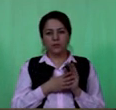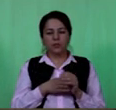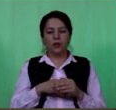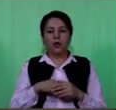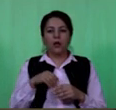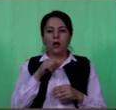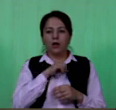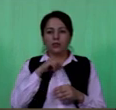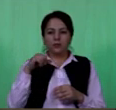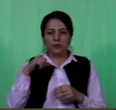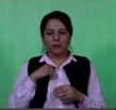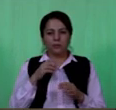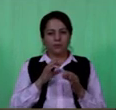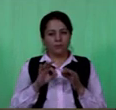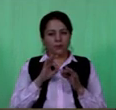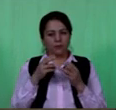самостоятельно